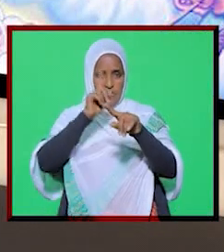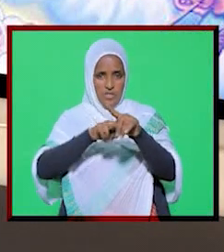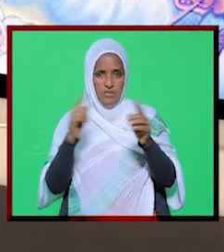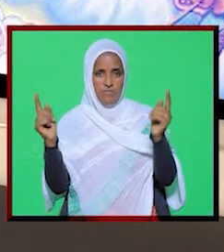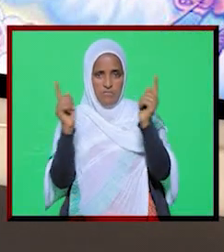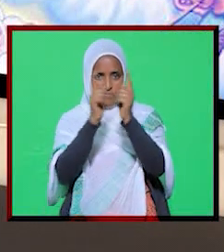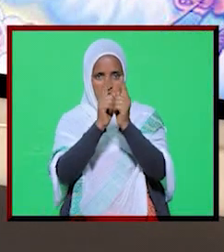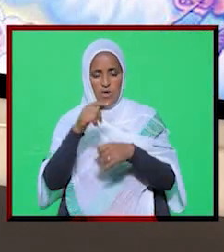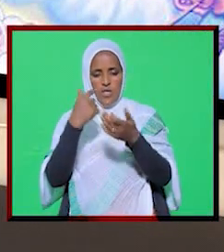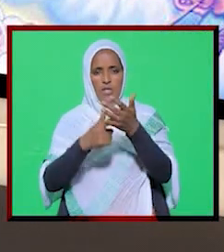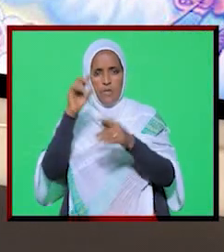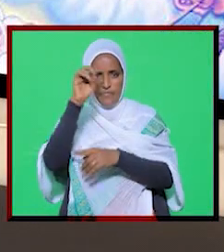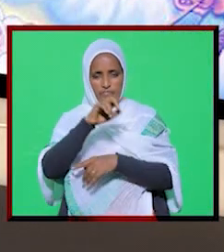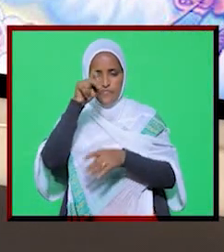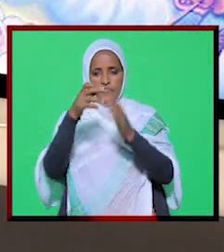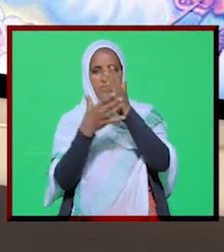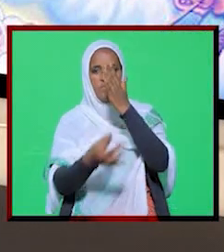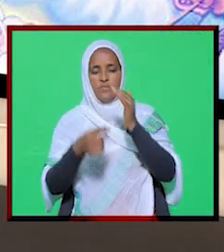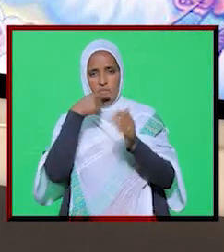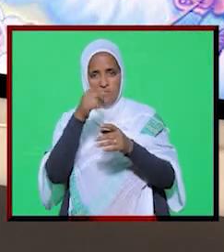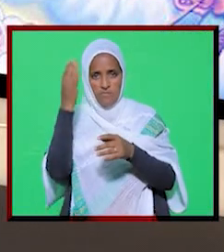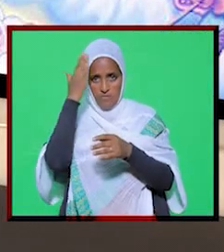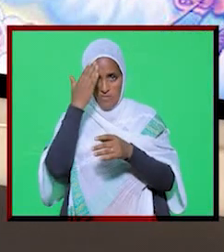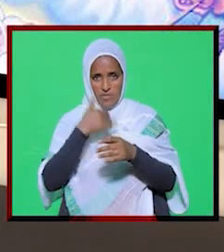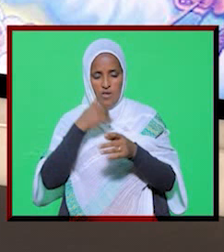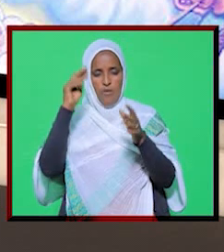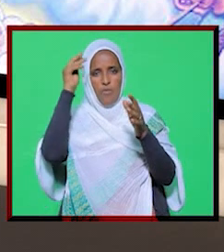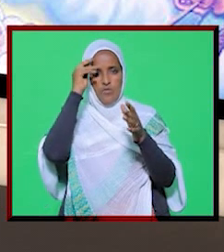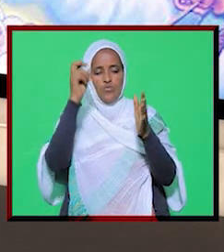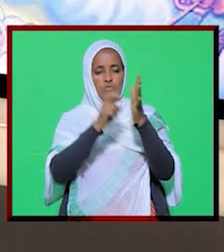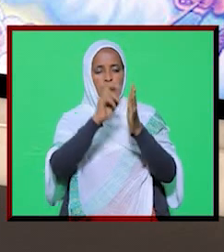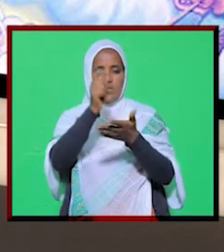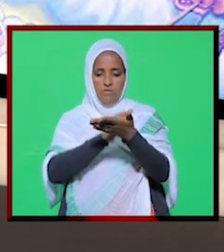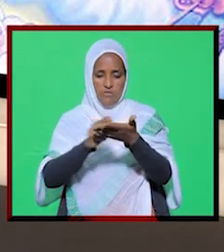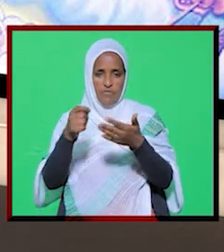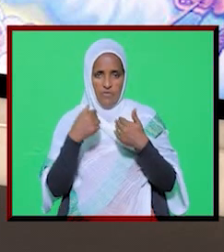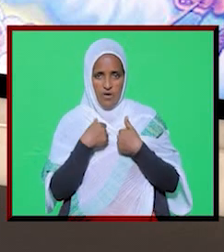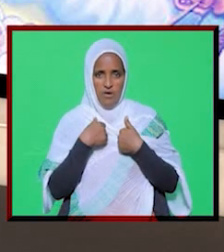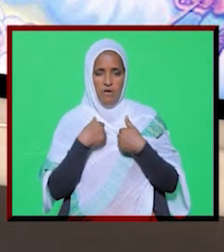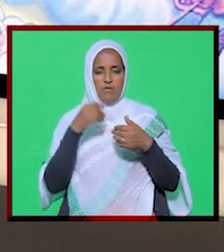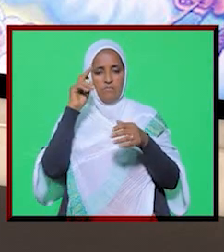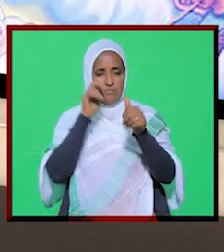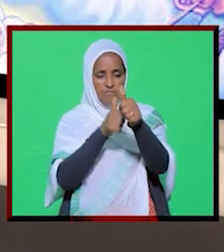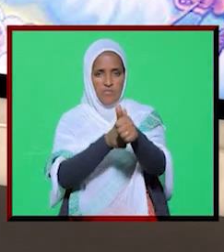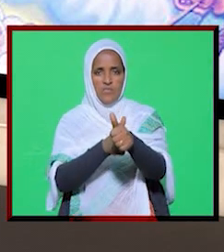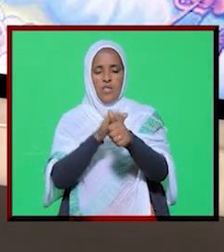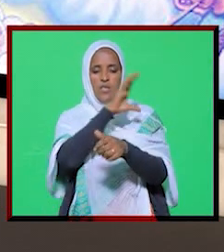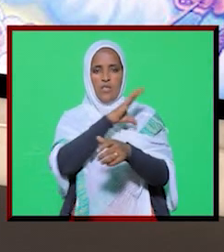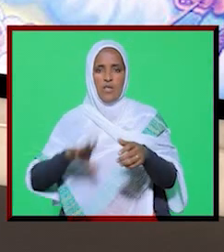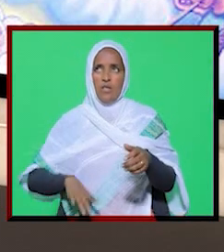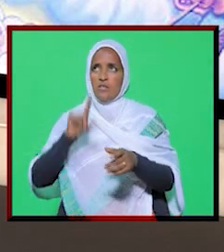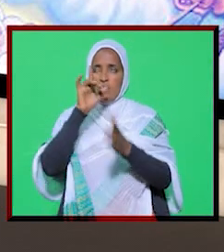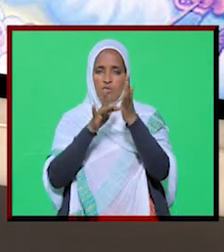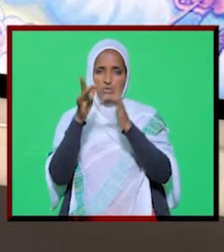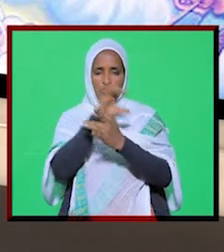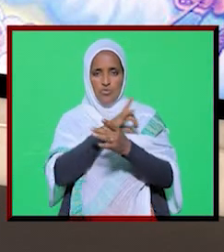ተመልካቾቻችን ተመልሰን ተገናኝተናል ይህለት ደብረ ዘይት ይባላል እንደምናውቀው በማቴዎስ ወንጌል እንደተጻፈው ደቀ መዛሙርቱ